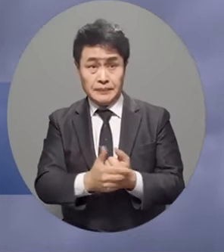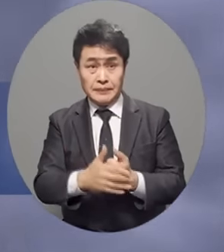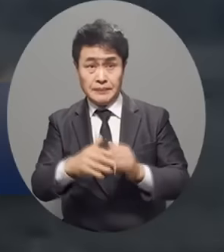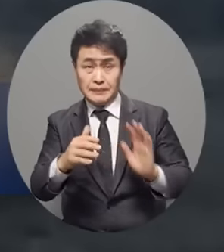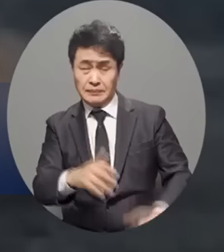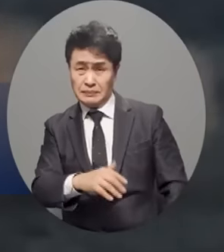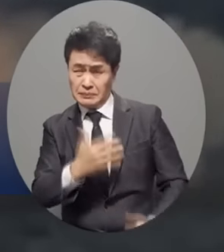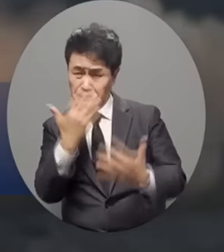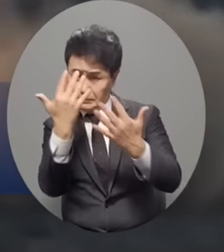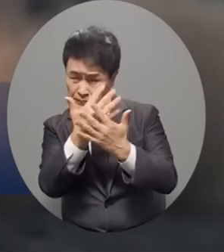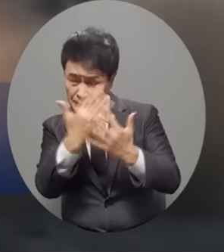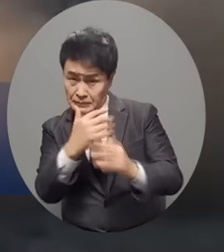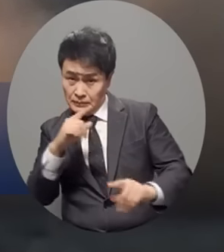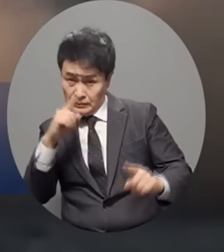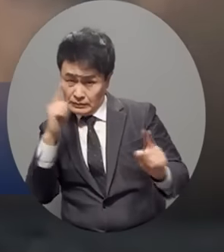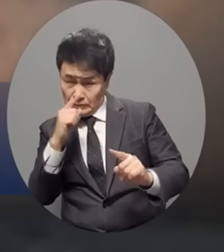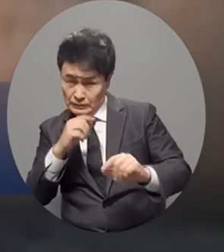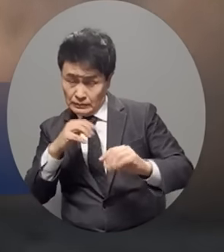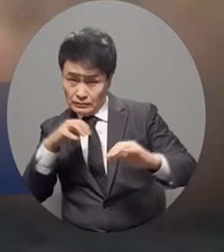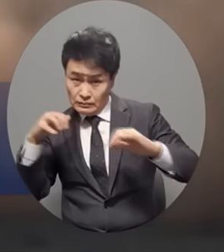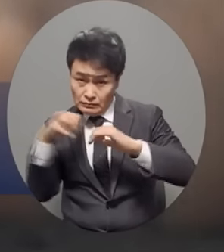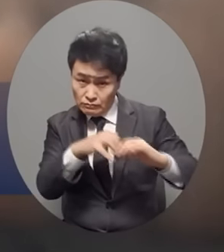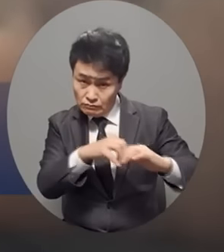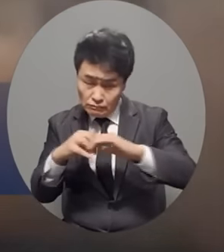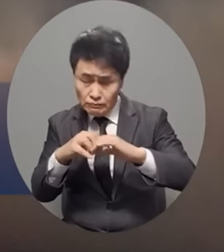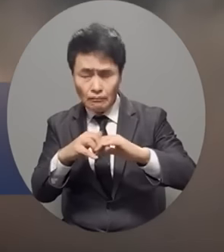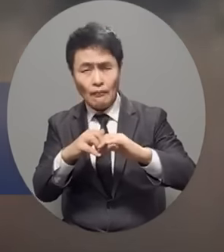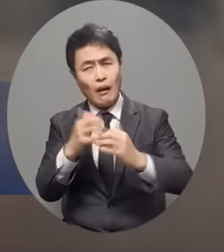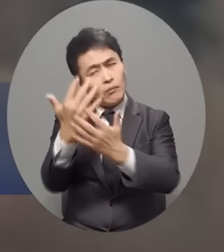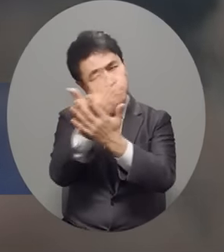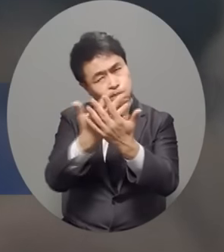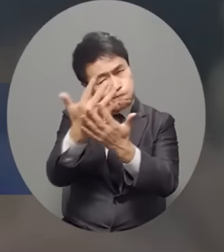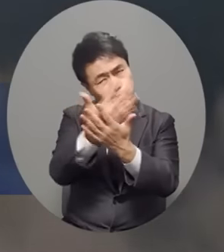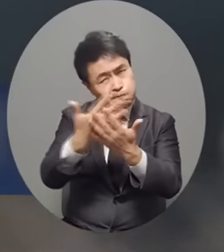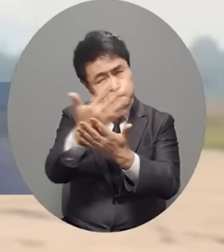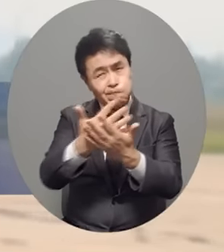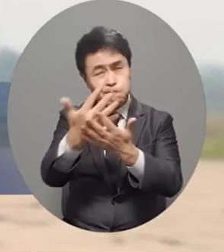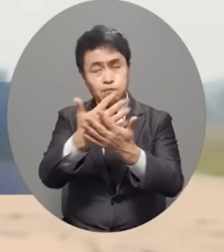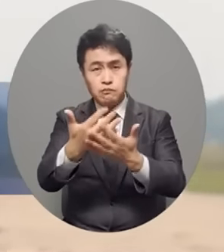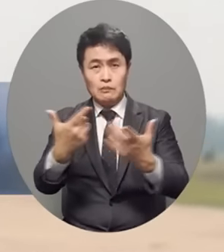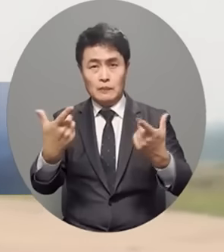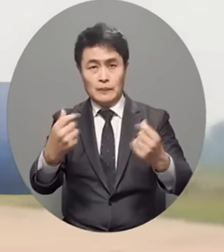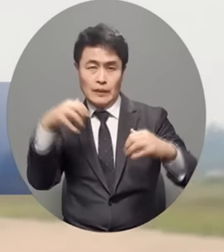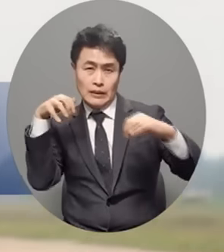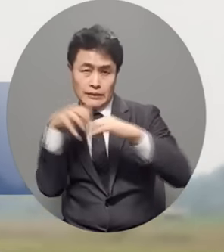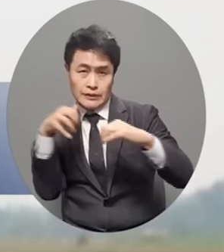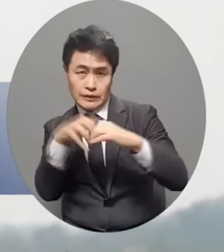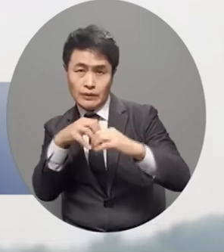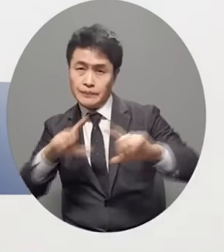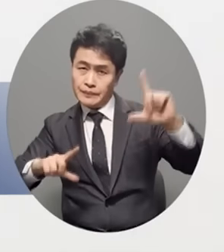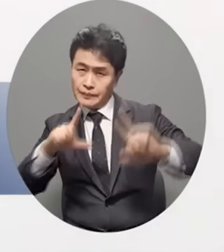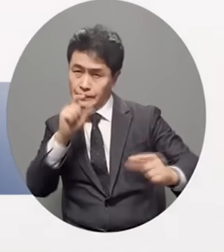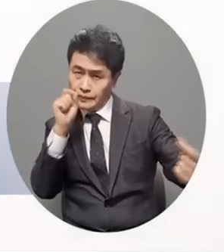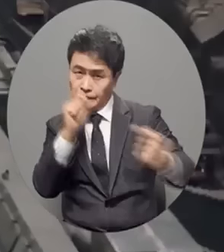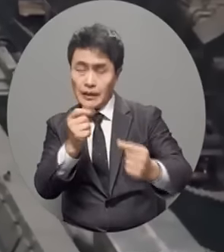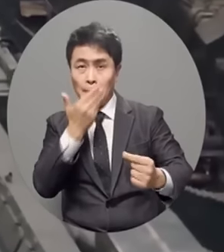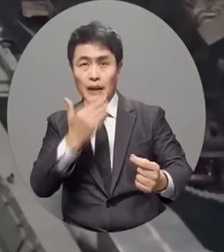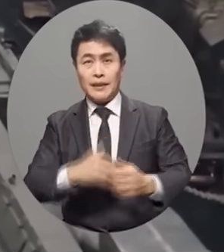해서 누가 도발을 했는지 약간 불분명한 이제 그런 전략 전술로 접근을 할 수가